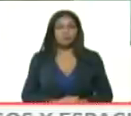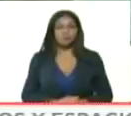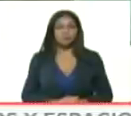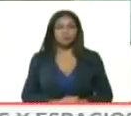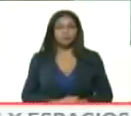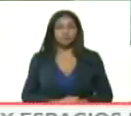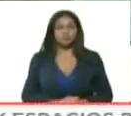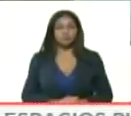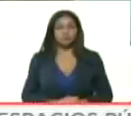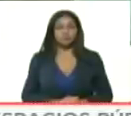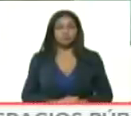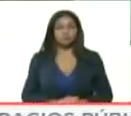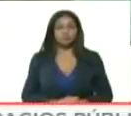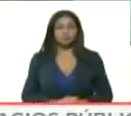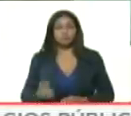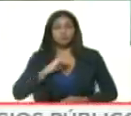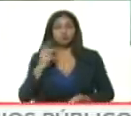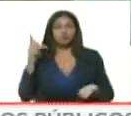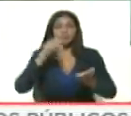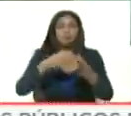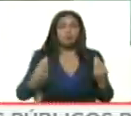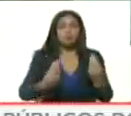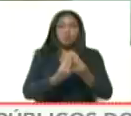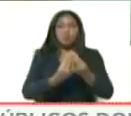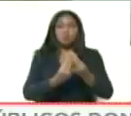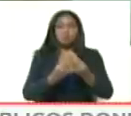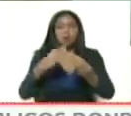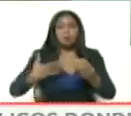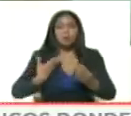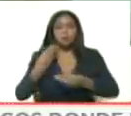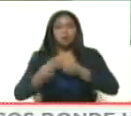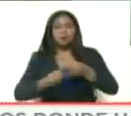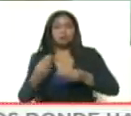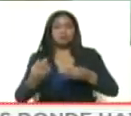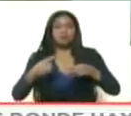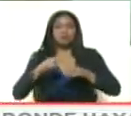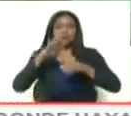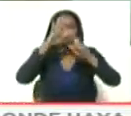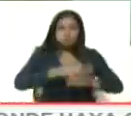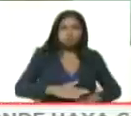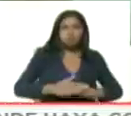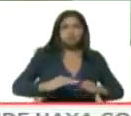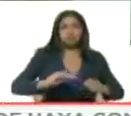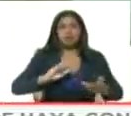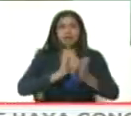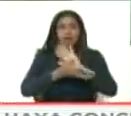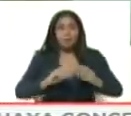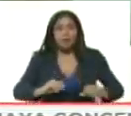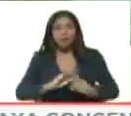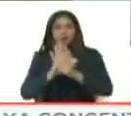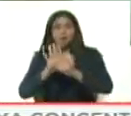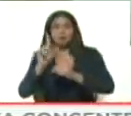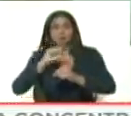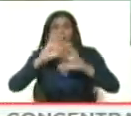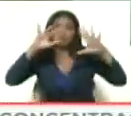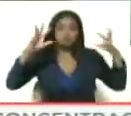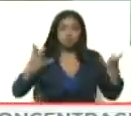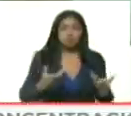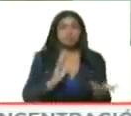共克时艰，打好疫情这场阻击战。 Estamos juntos para vencer COVID-19 y vencer la pandemia.